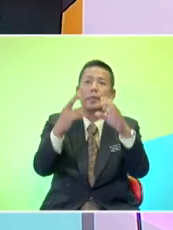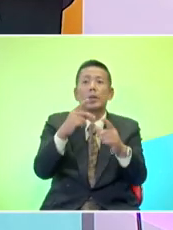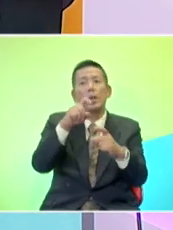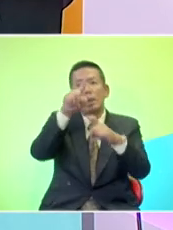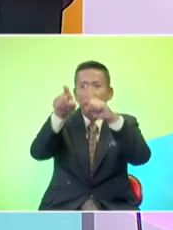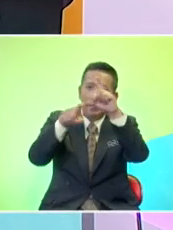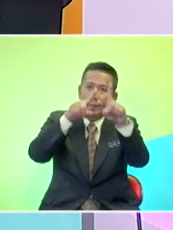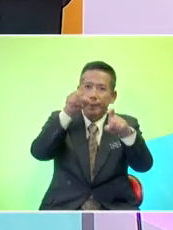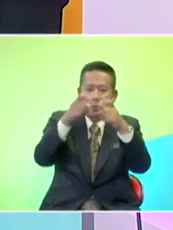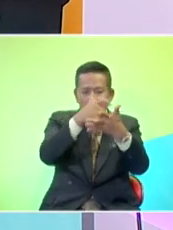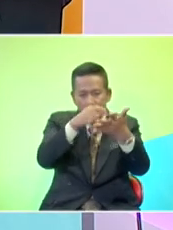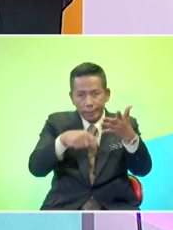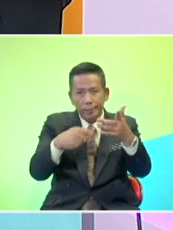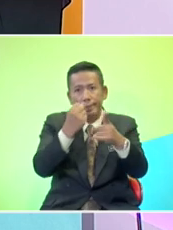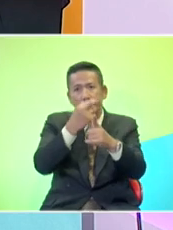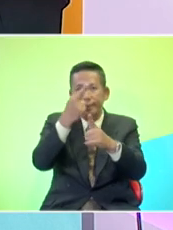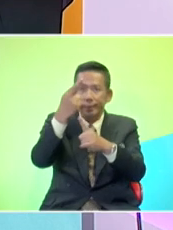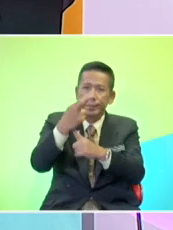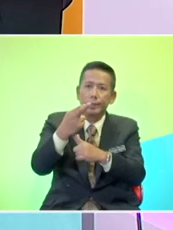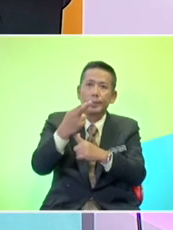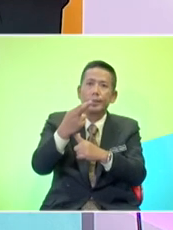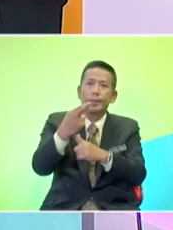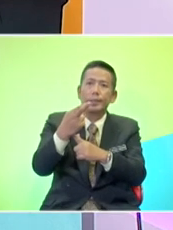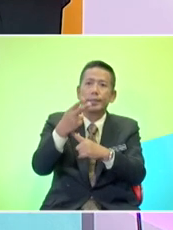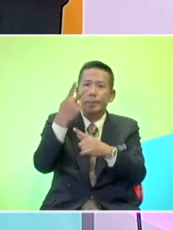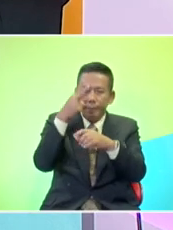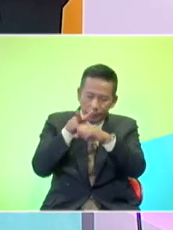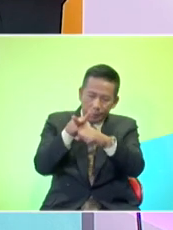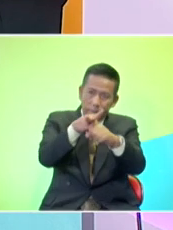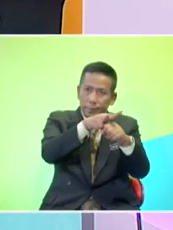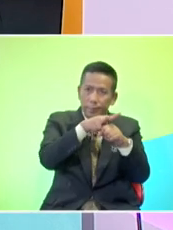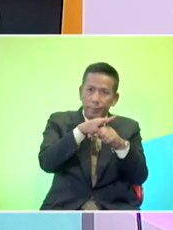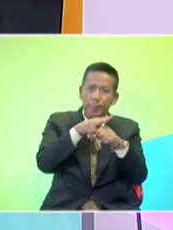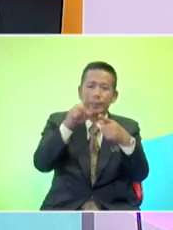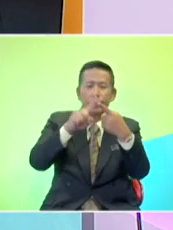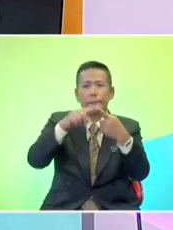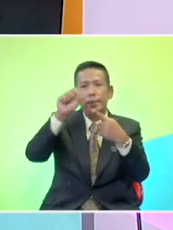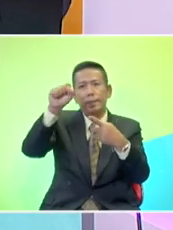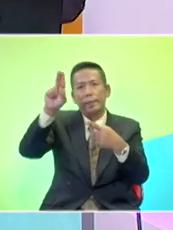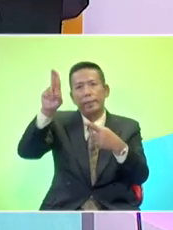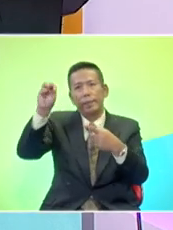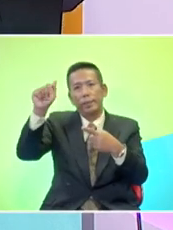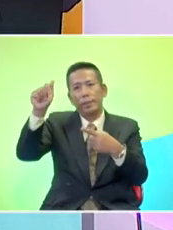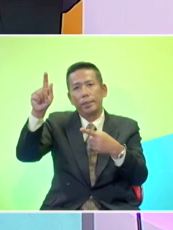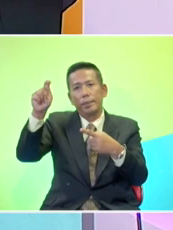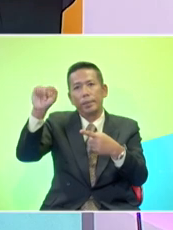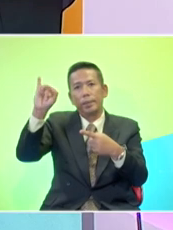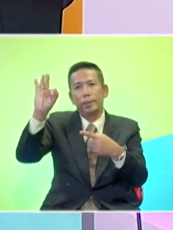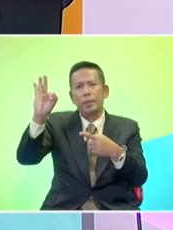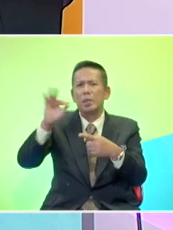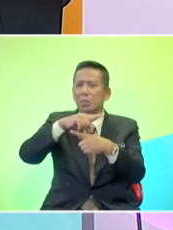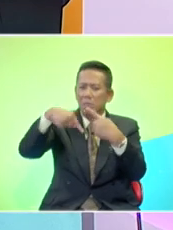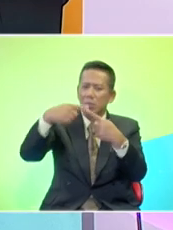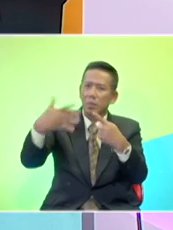bertulis ataupun penulisan dan juga pemehatian mana saja pula adalah penilaian setelah selesai